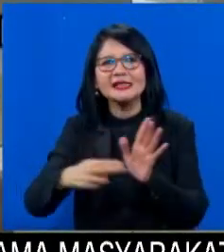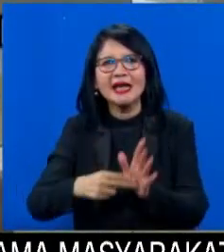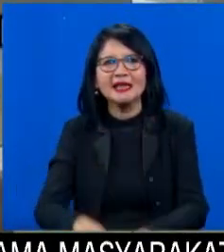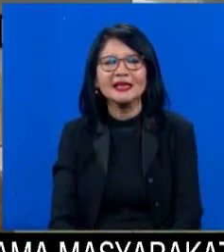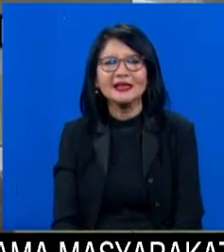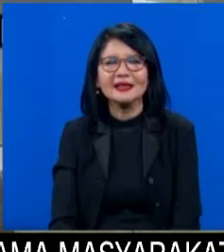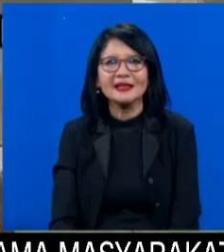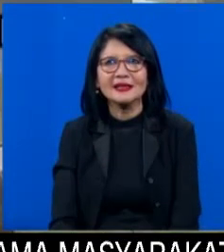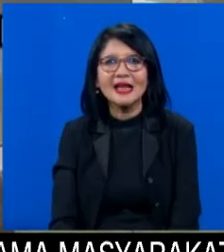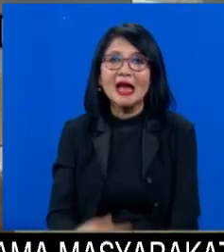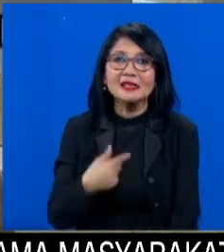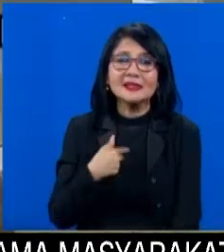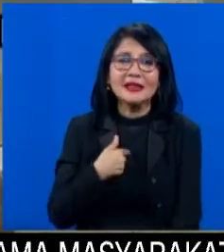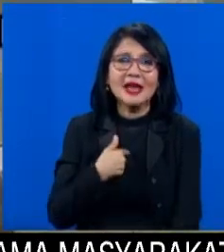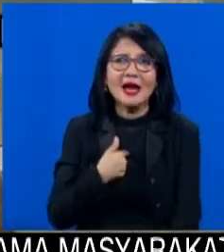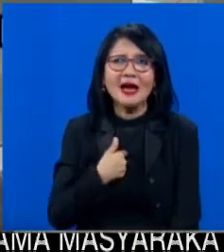Ik ben